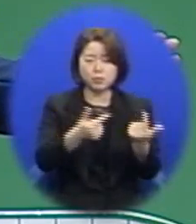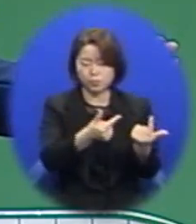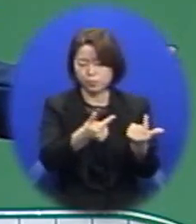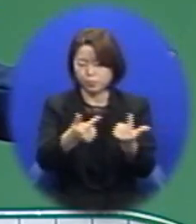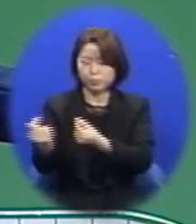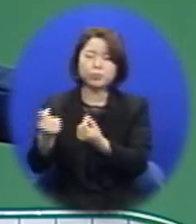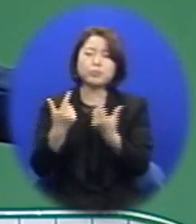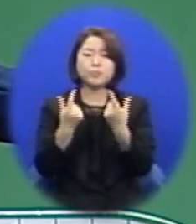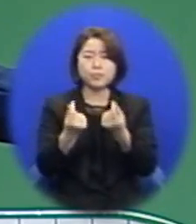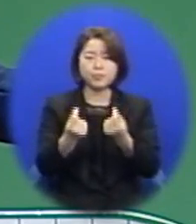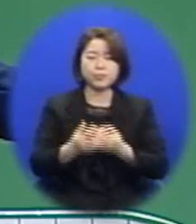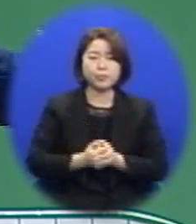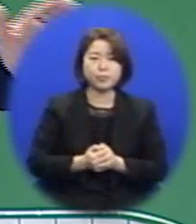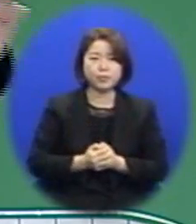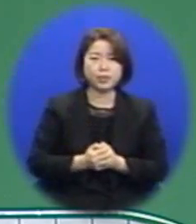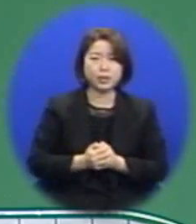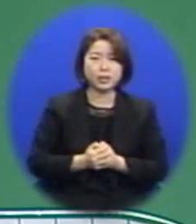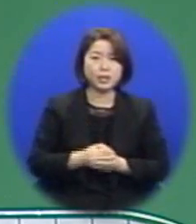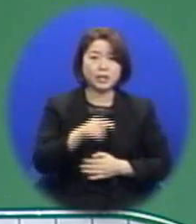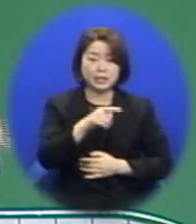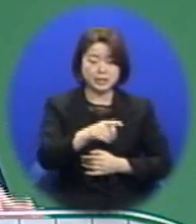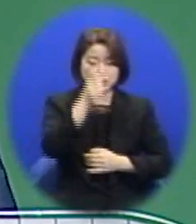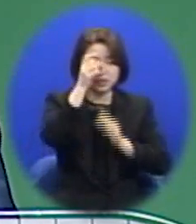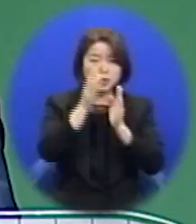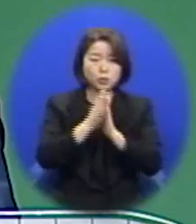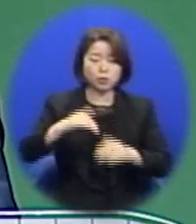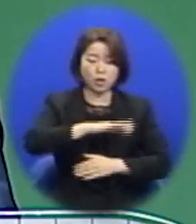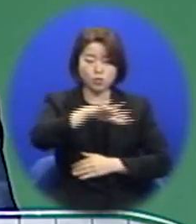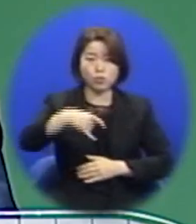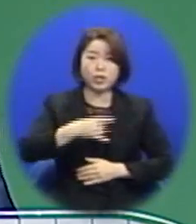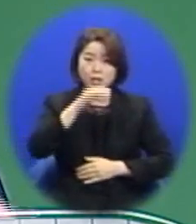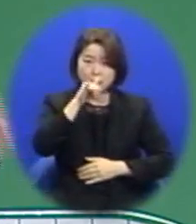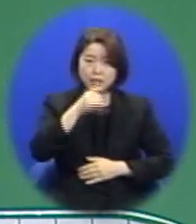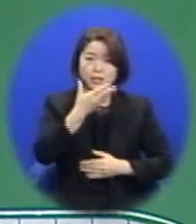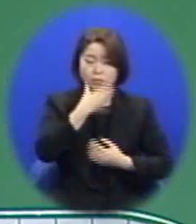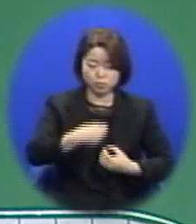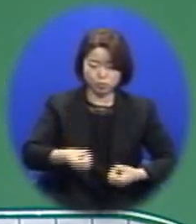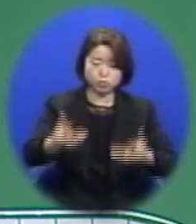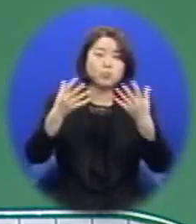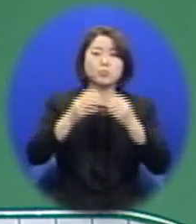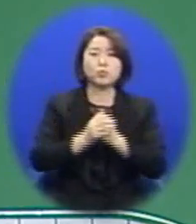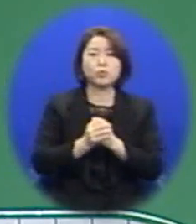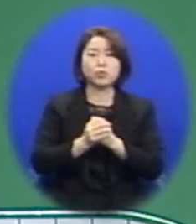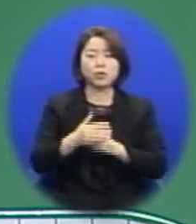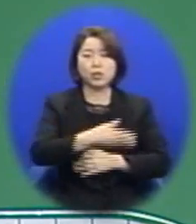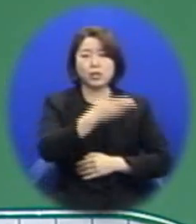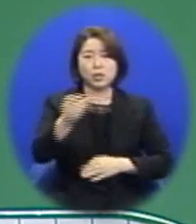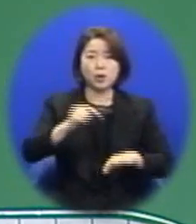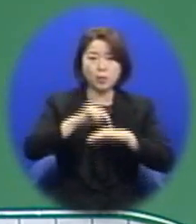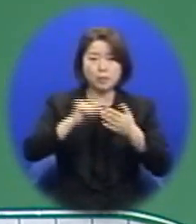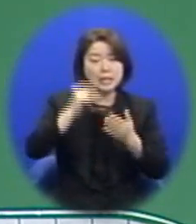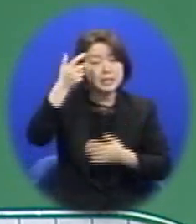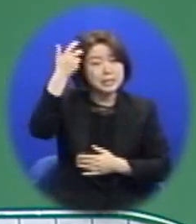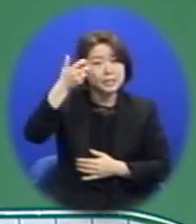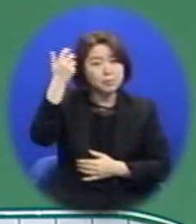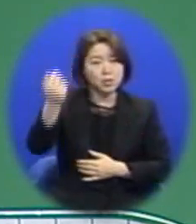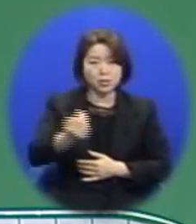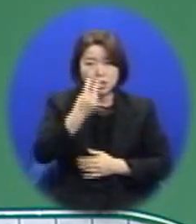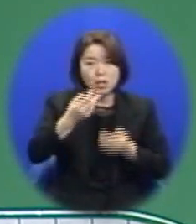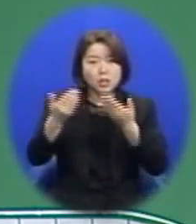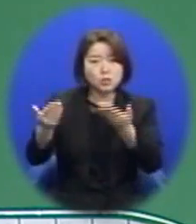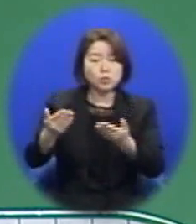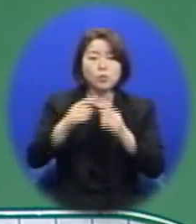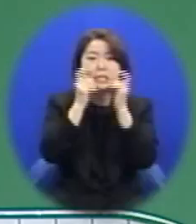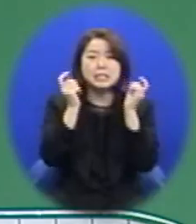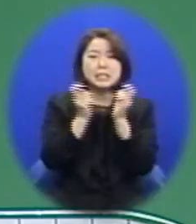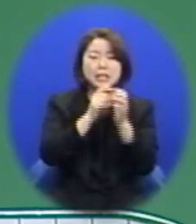합니다. 이 기도가 우리에게 있기를 축복합니다. 오늘 이 시간에 여러분의 심령을 살리고 여러분 자신의 개인적인